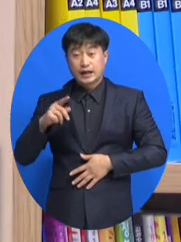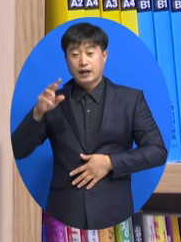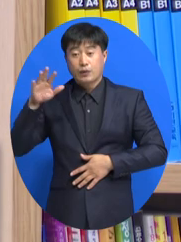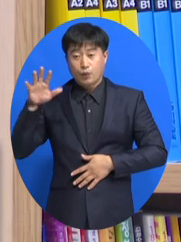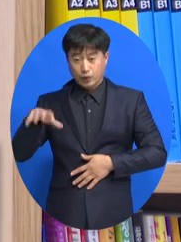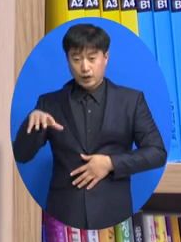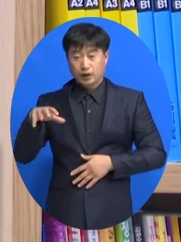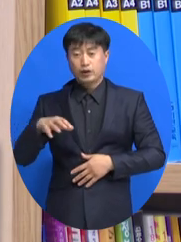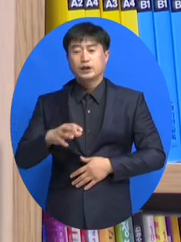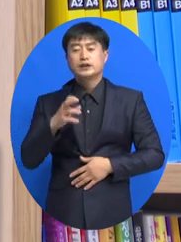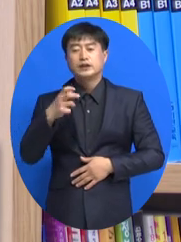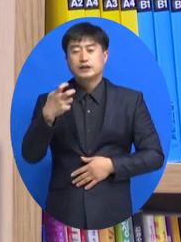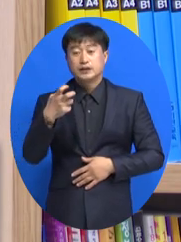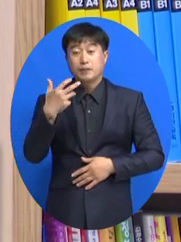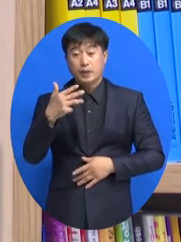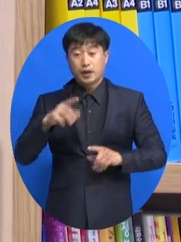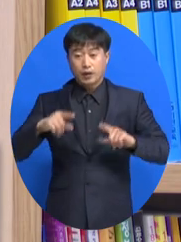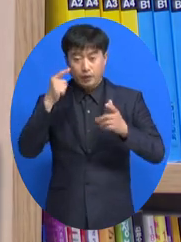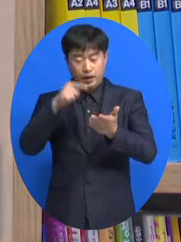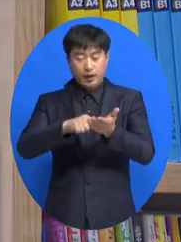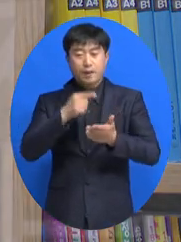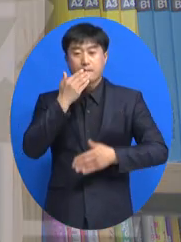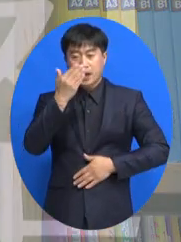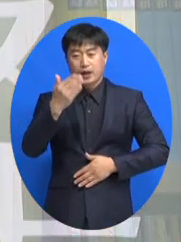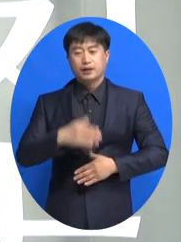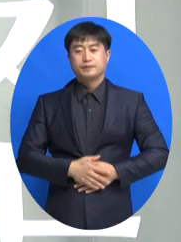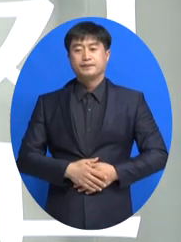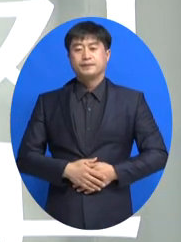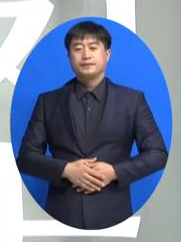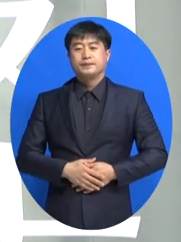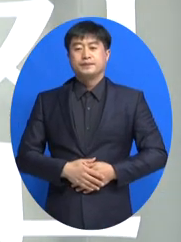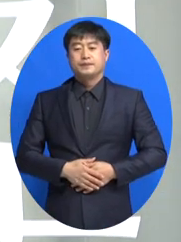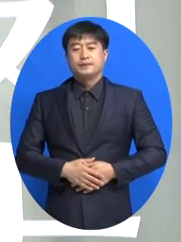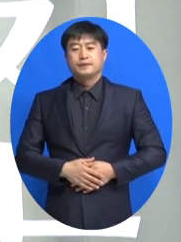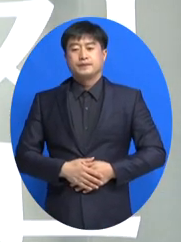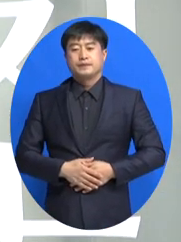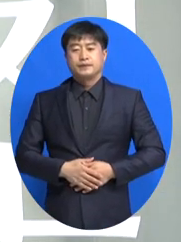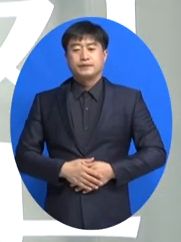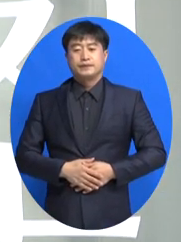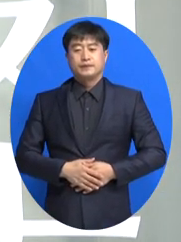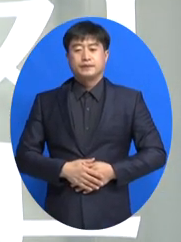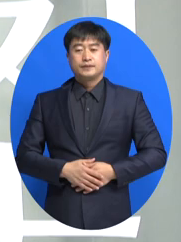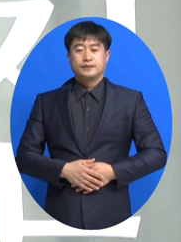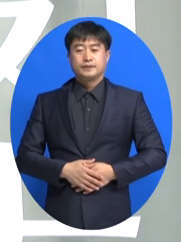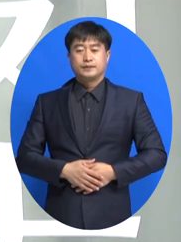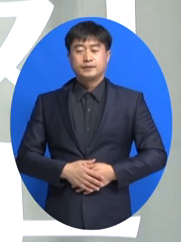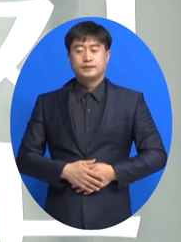있다고 하니 이 부분은 꼭 체크해 두시죠. 경기지TV 최지원입니다.